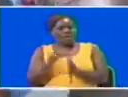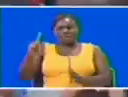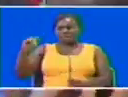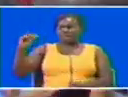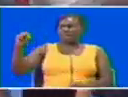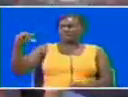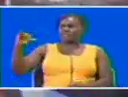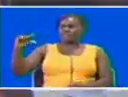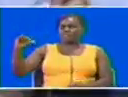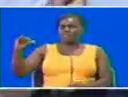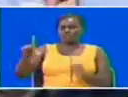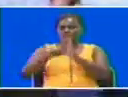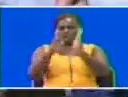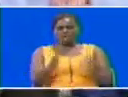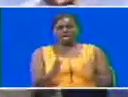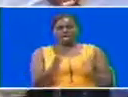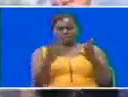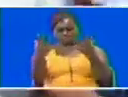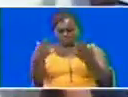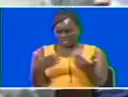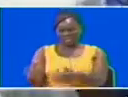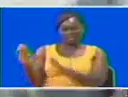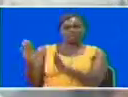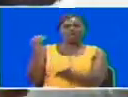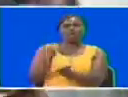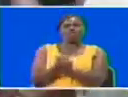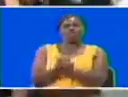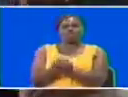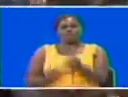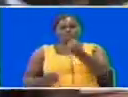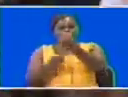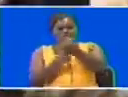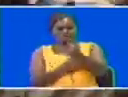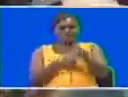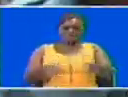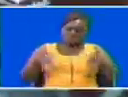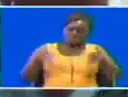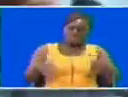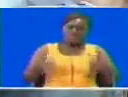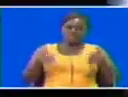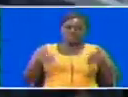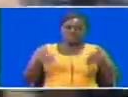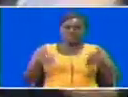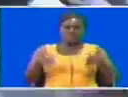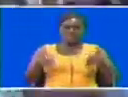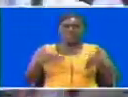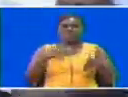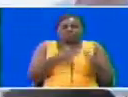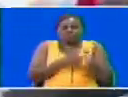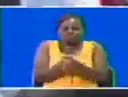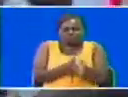mara hii wakiwa mawakili, walijitokeza. Wafuasi waliokuwa wakiwangoja wakajawa na mshawasho.